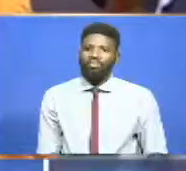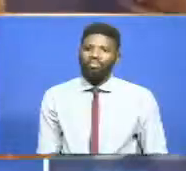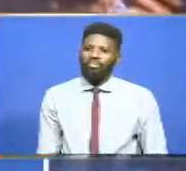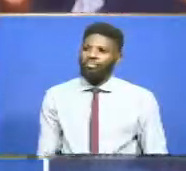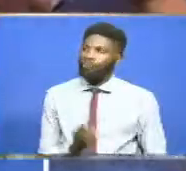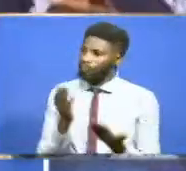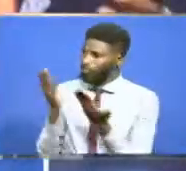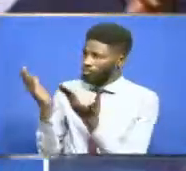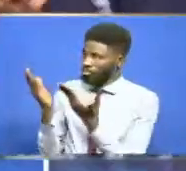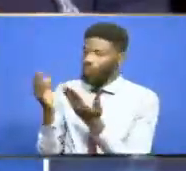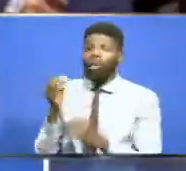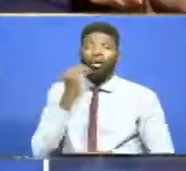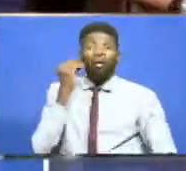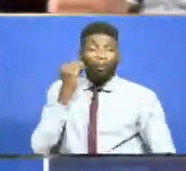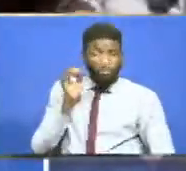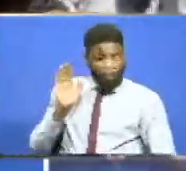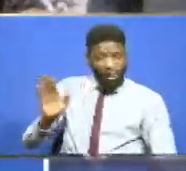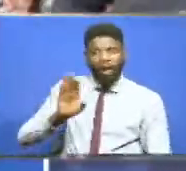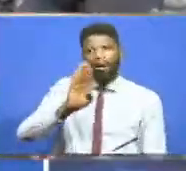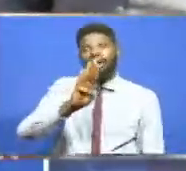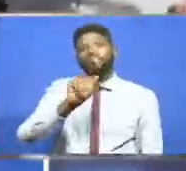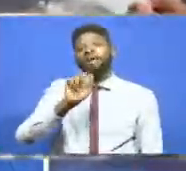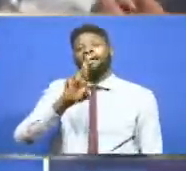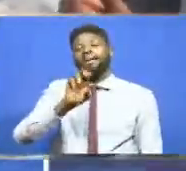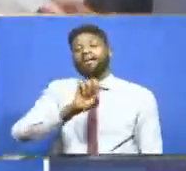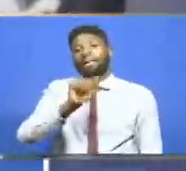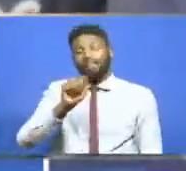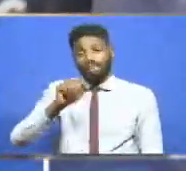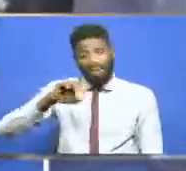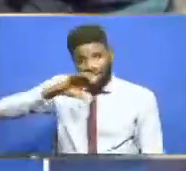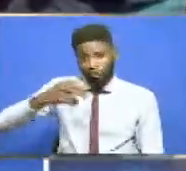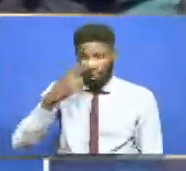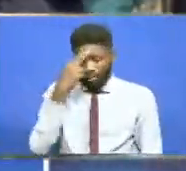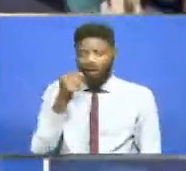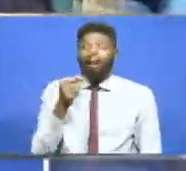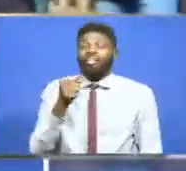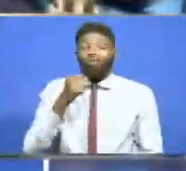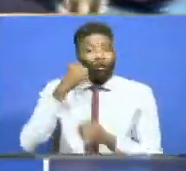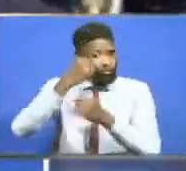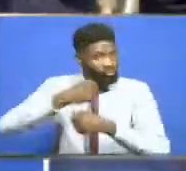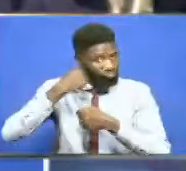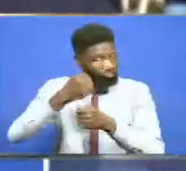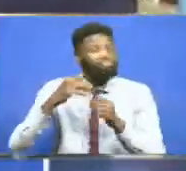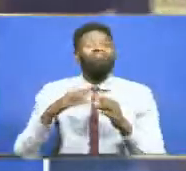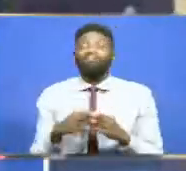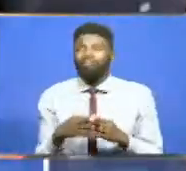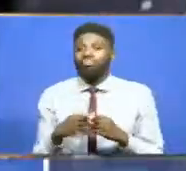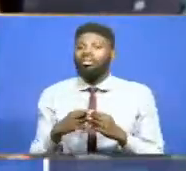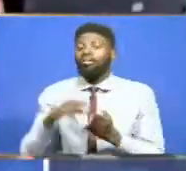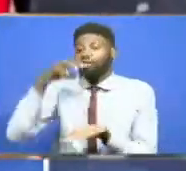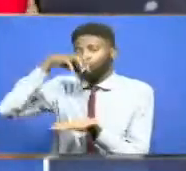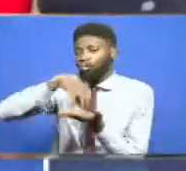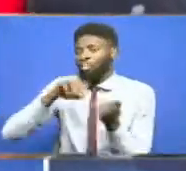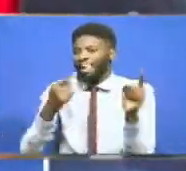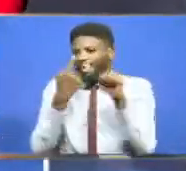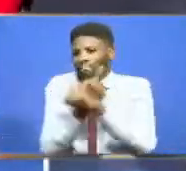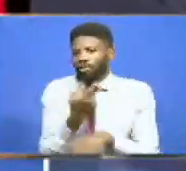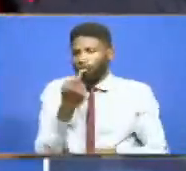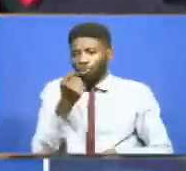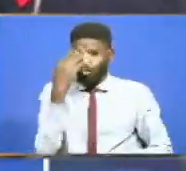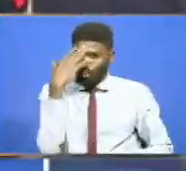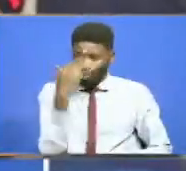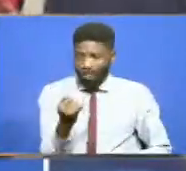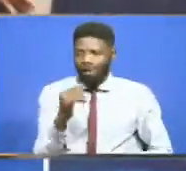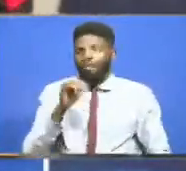Katika makazi ya Barasa huko Ololuangong, kaunti ya Kajiado, hapa hali ilikuwa tofauti kidogo kufuatia matokeo mema